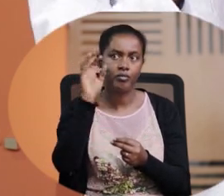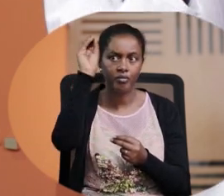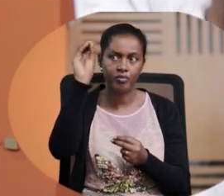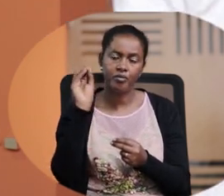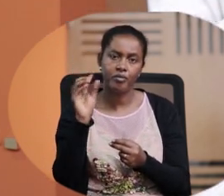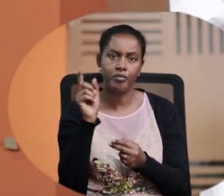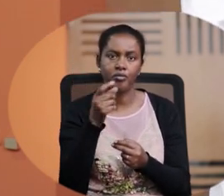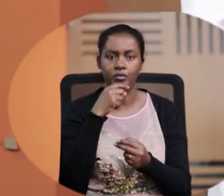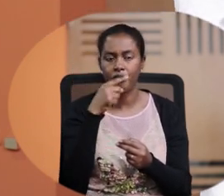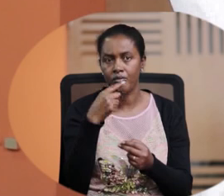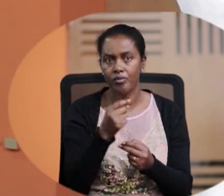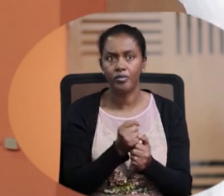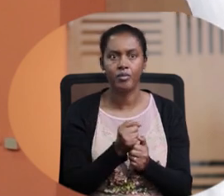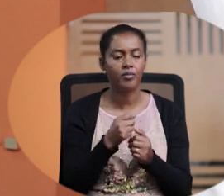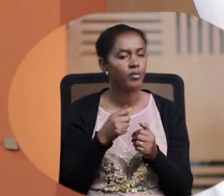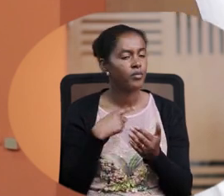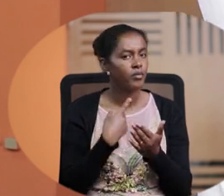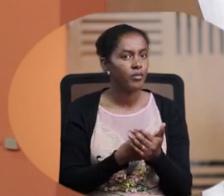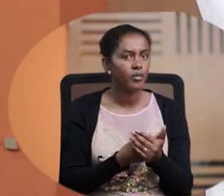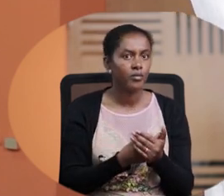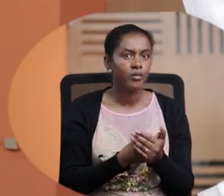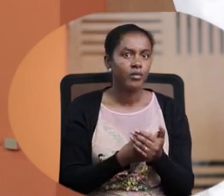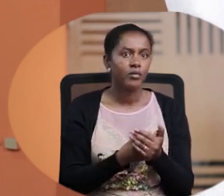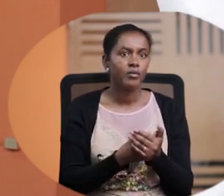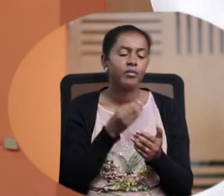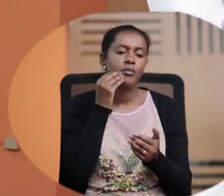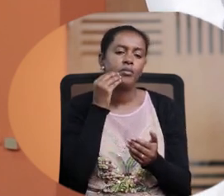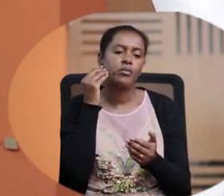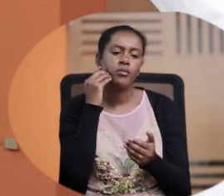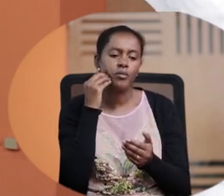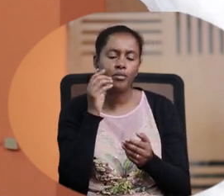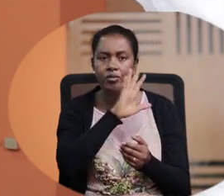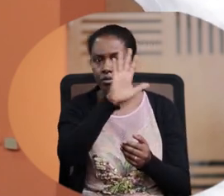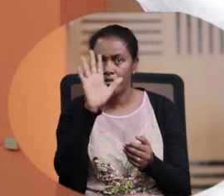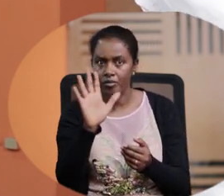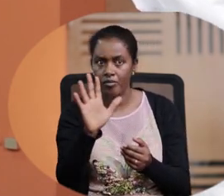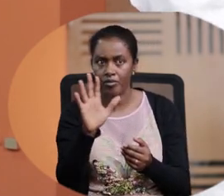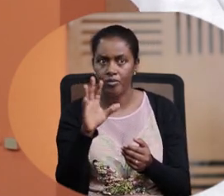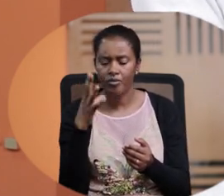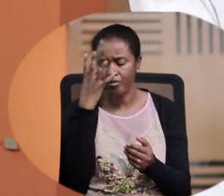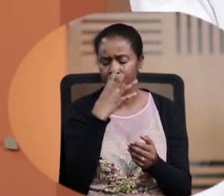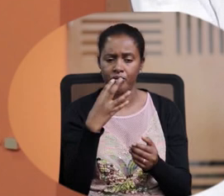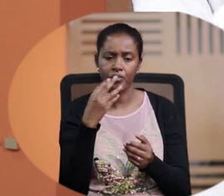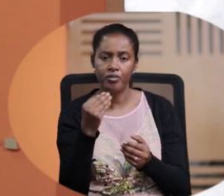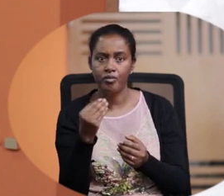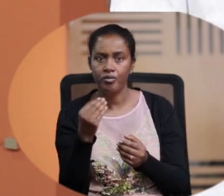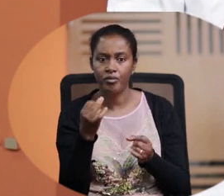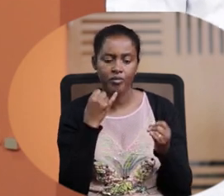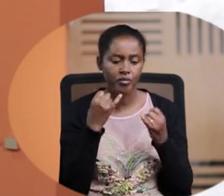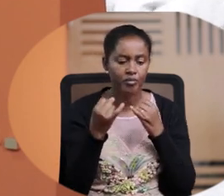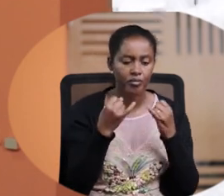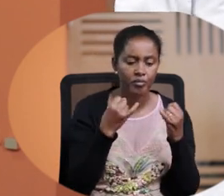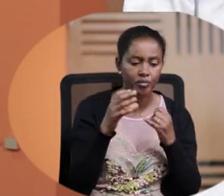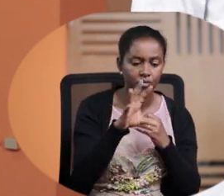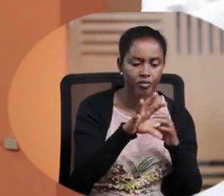kanaf kutawan gengo kana akkatarma gudina sani kana qoqqodudan difkanati data kenna namikanaf